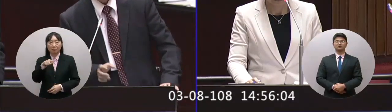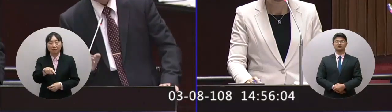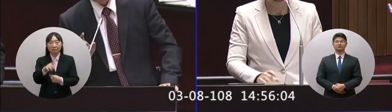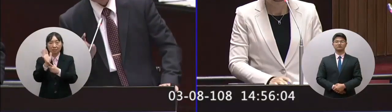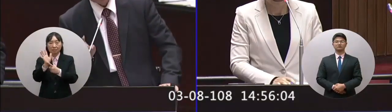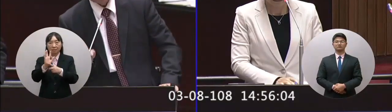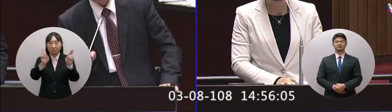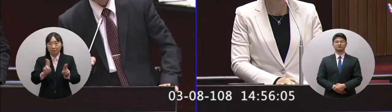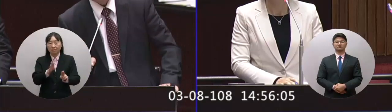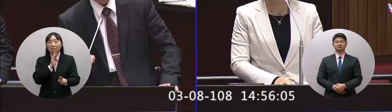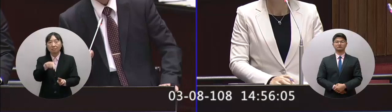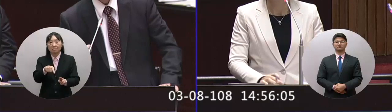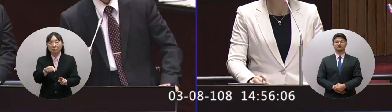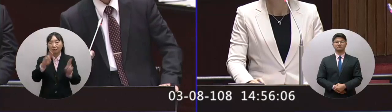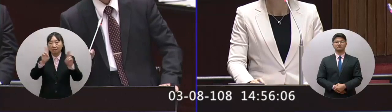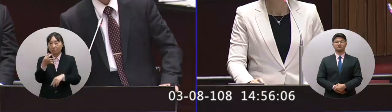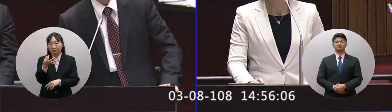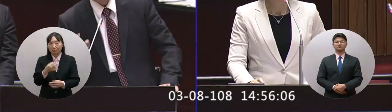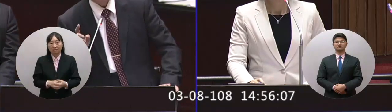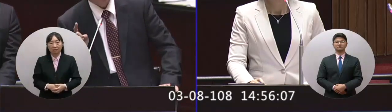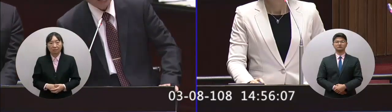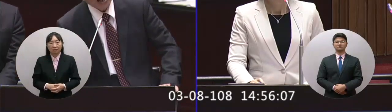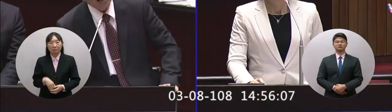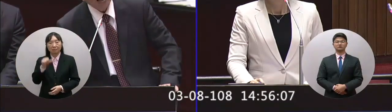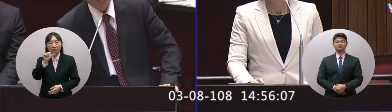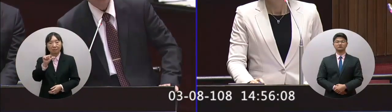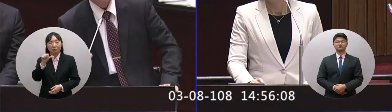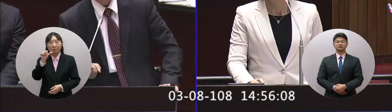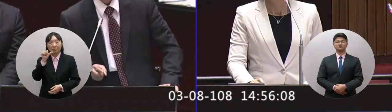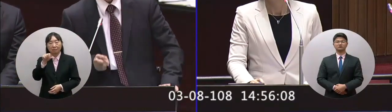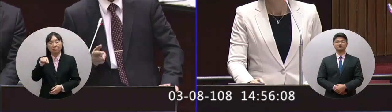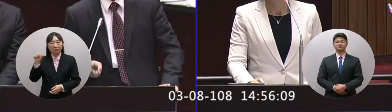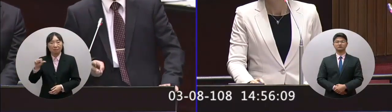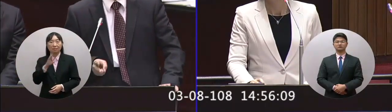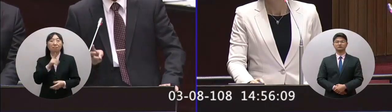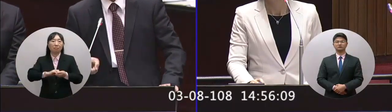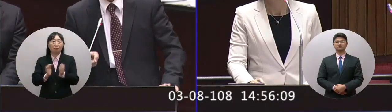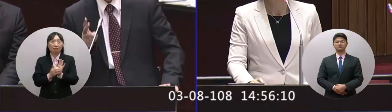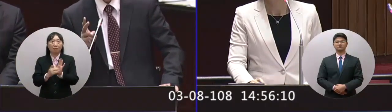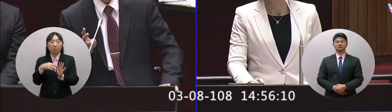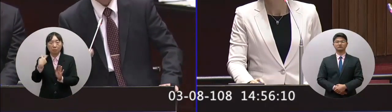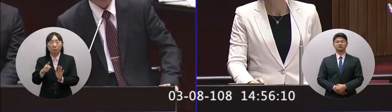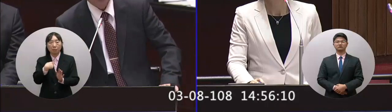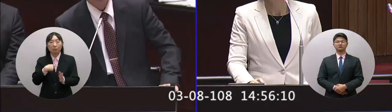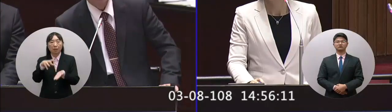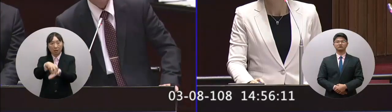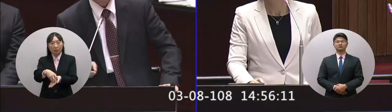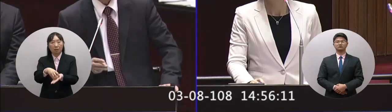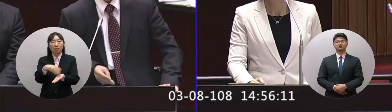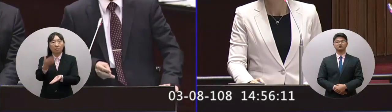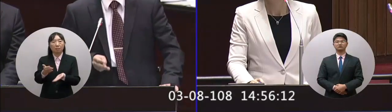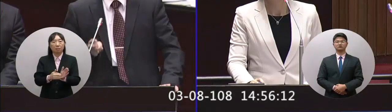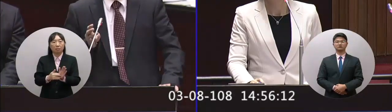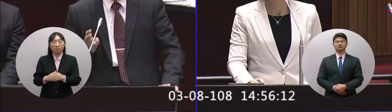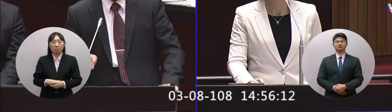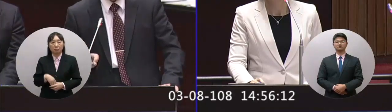电，这个断固电价5.5元已经决定啊。过来，第二筹设许可也发啦。